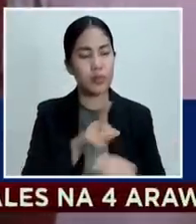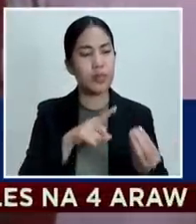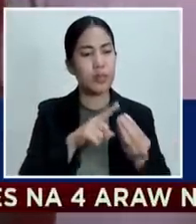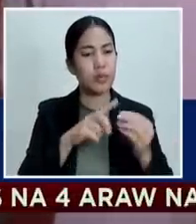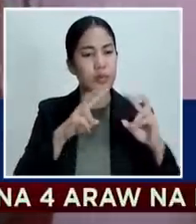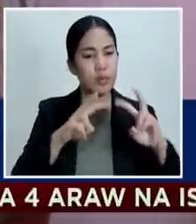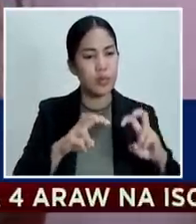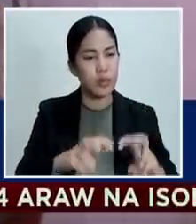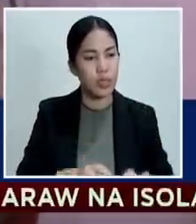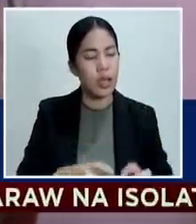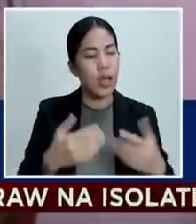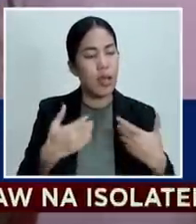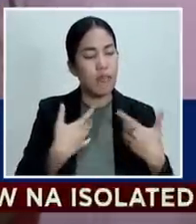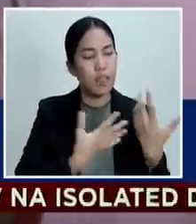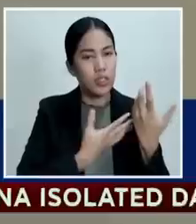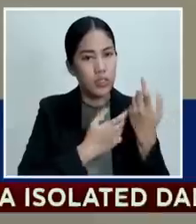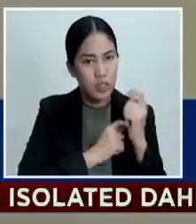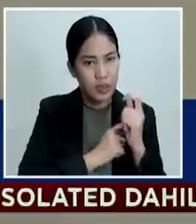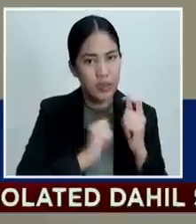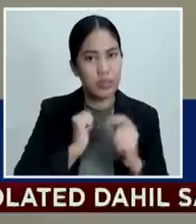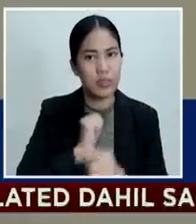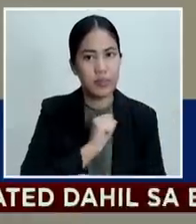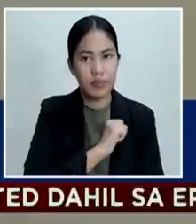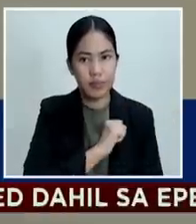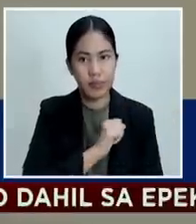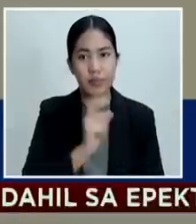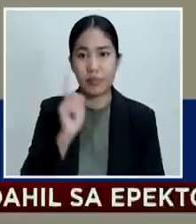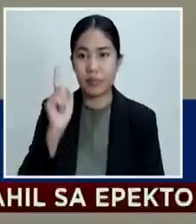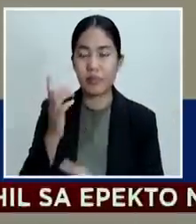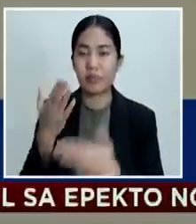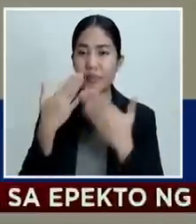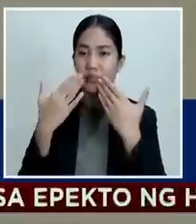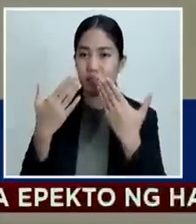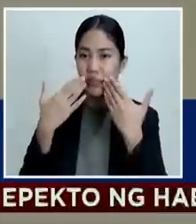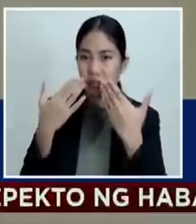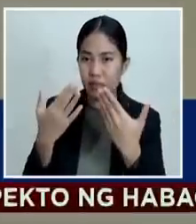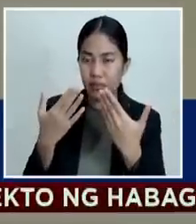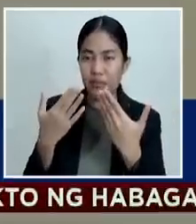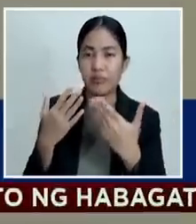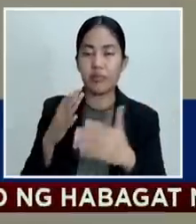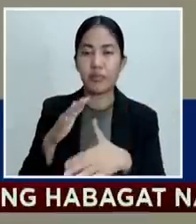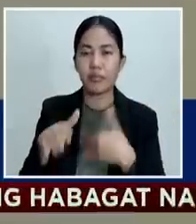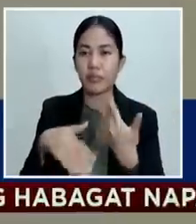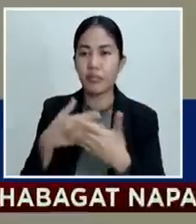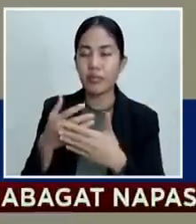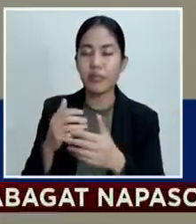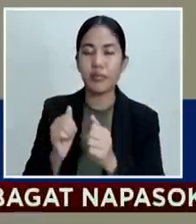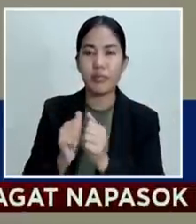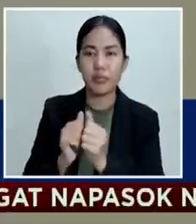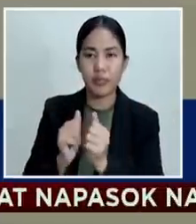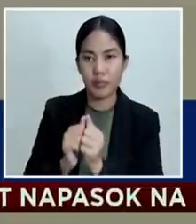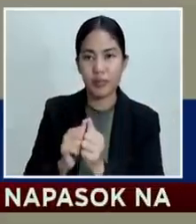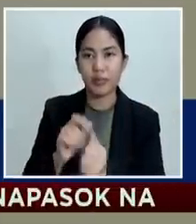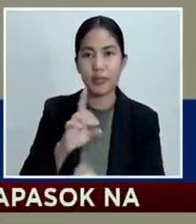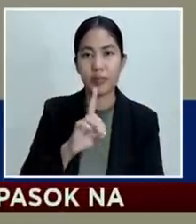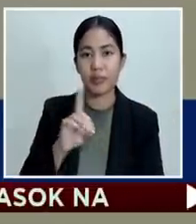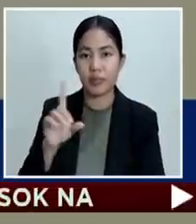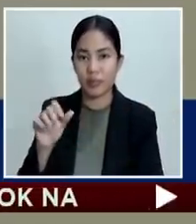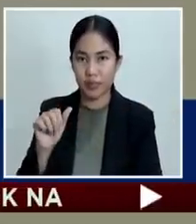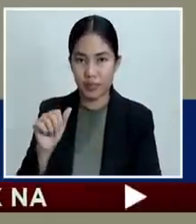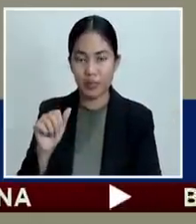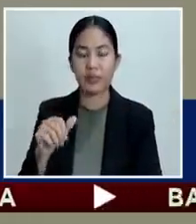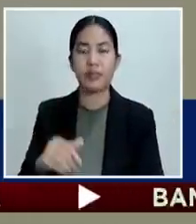tiwala siya sa kanila. Nagpasalamat si Evangelista sa mga kasamahan sa Department of Agriculture.